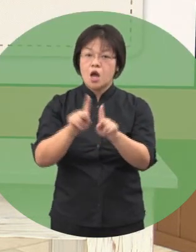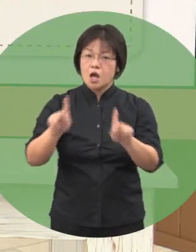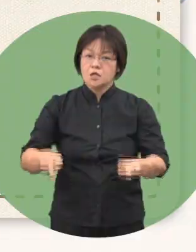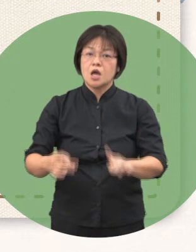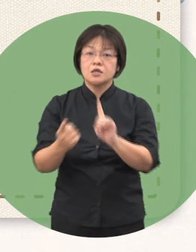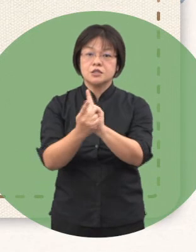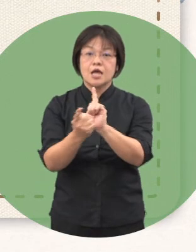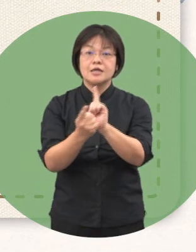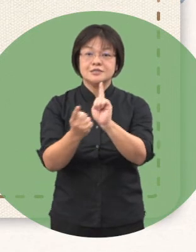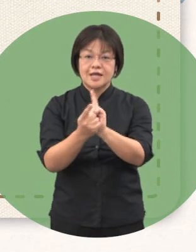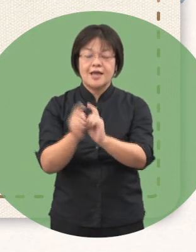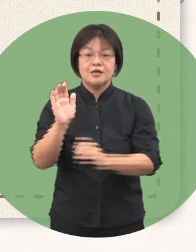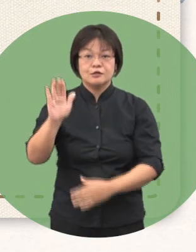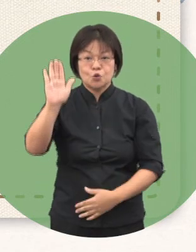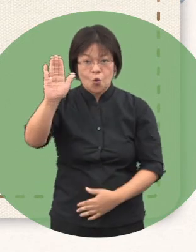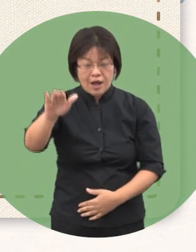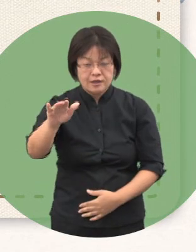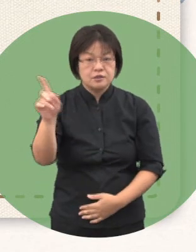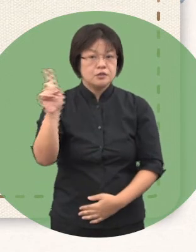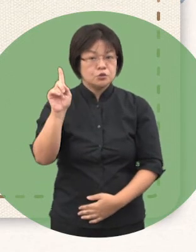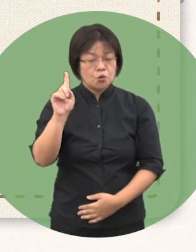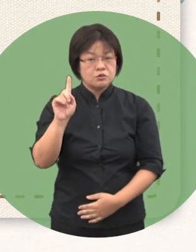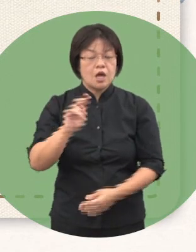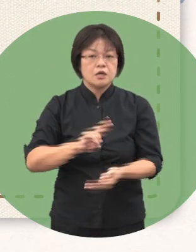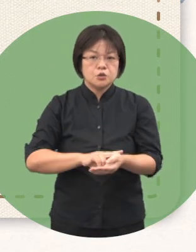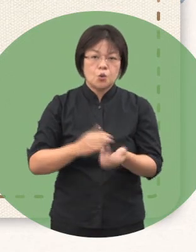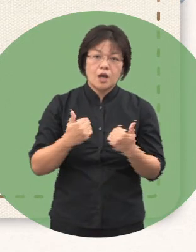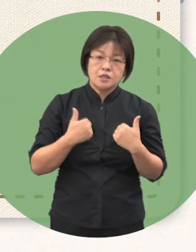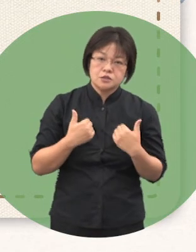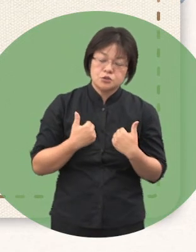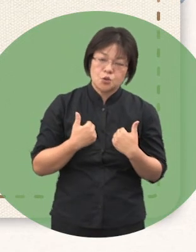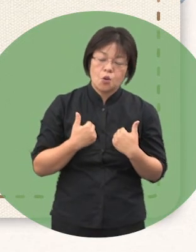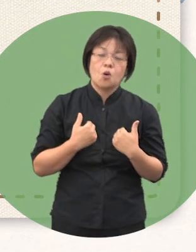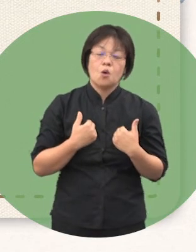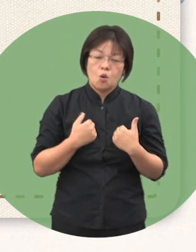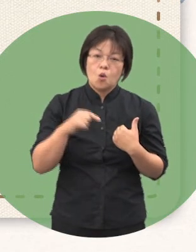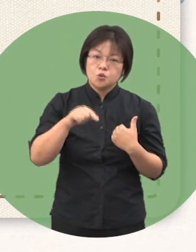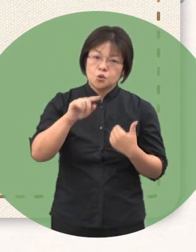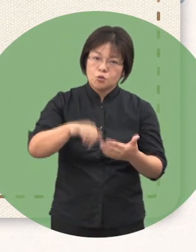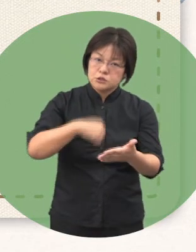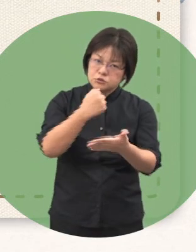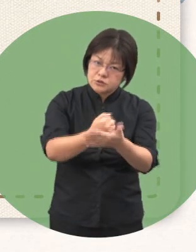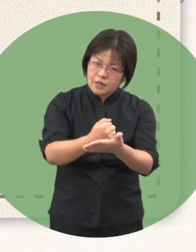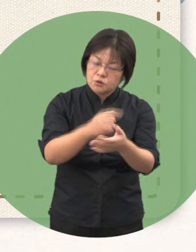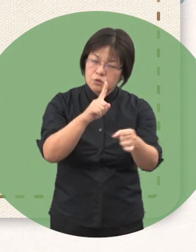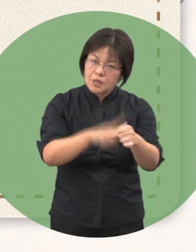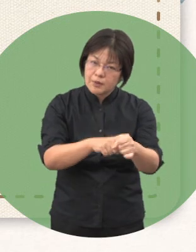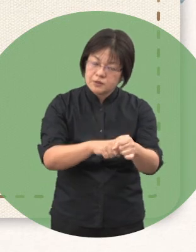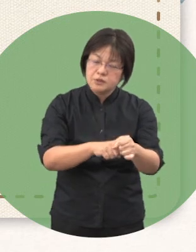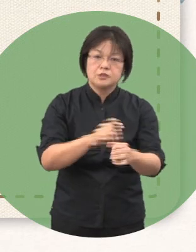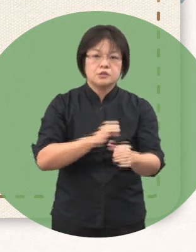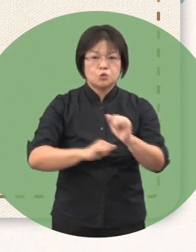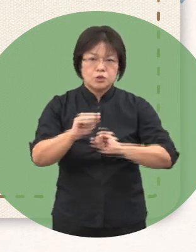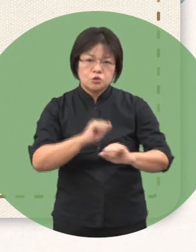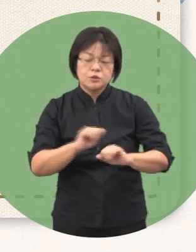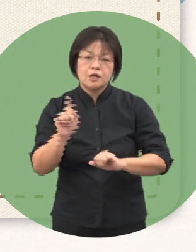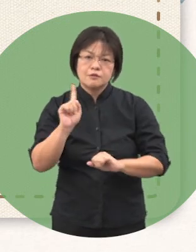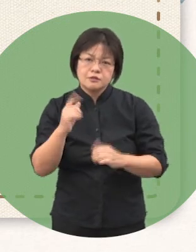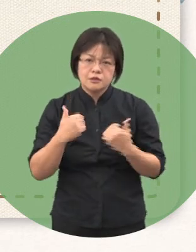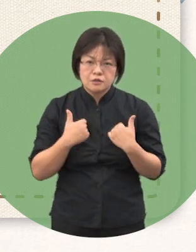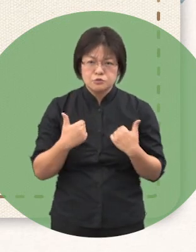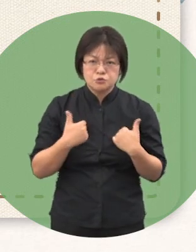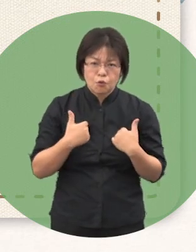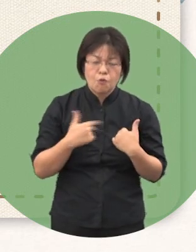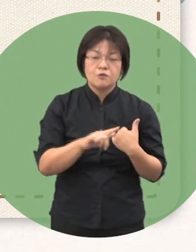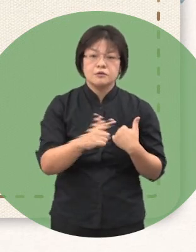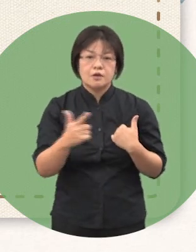して将来的にどのような医療が求められ、その実現のためにどんな取り組みが必要になるのか